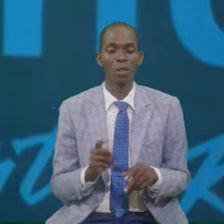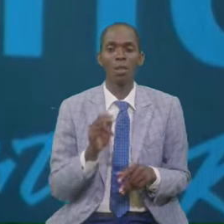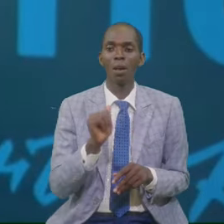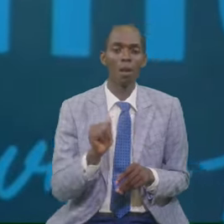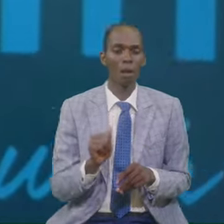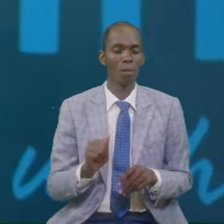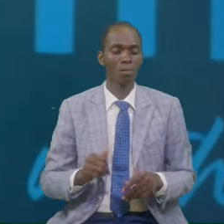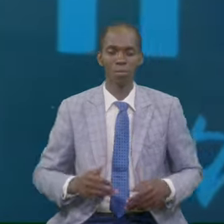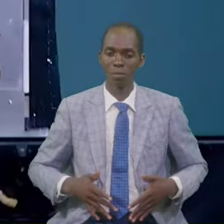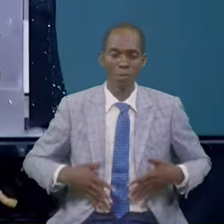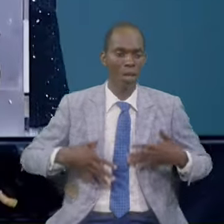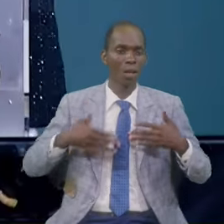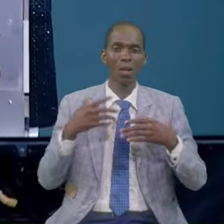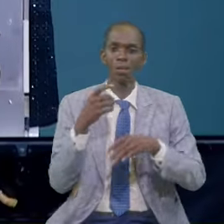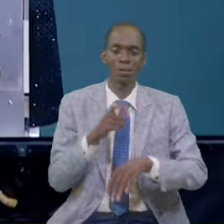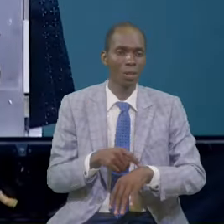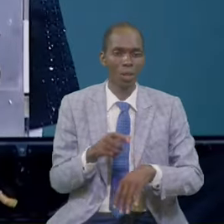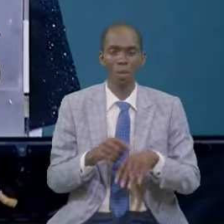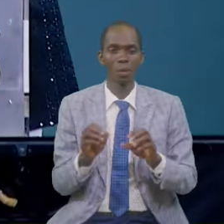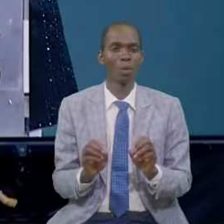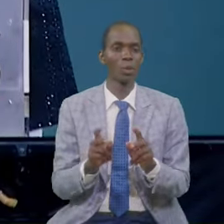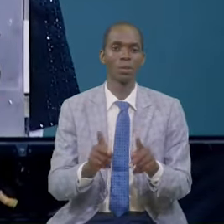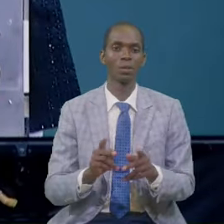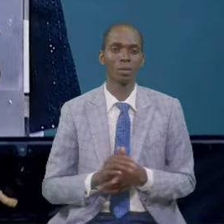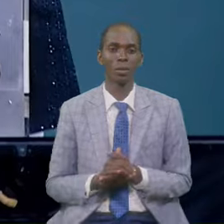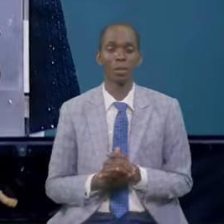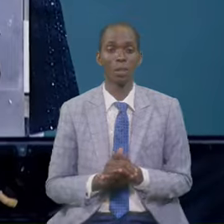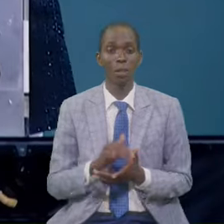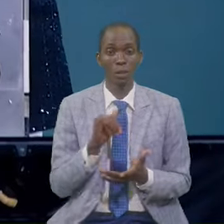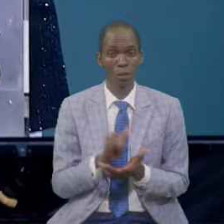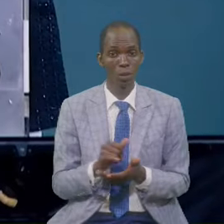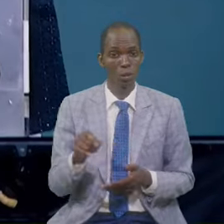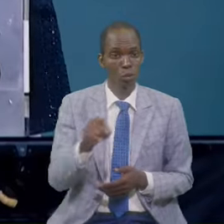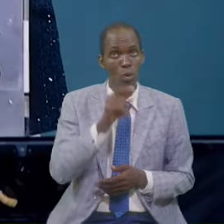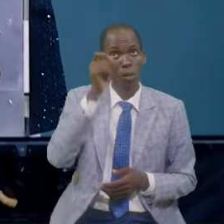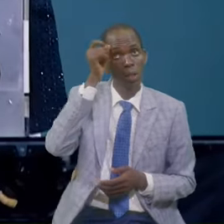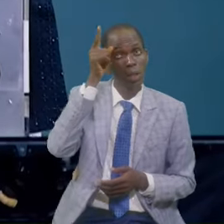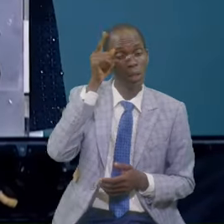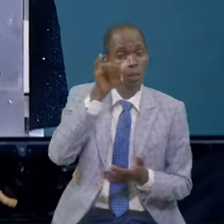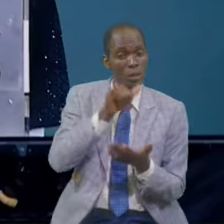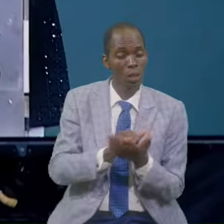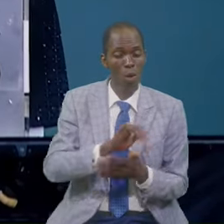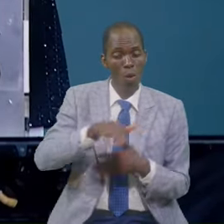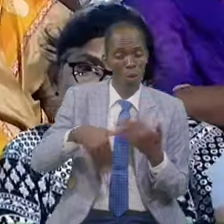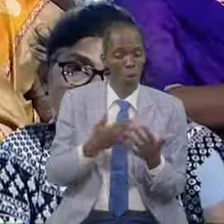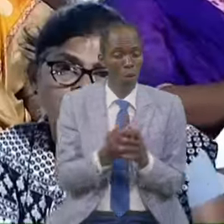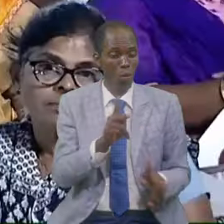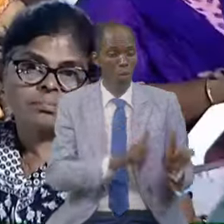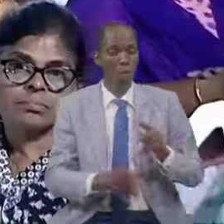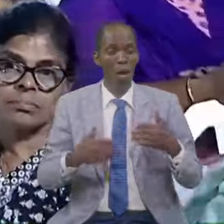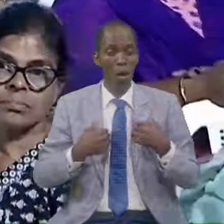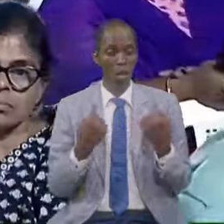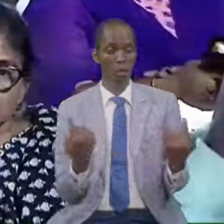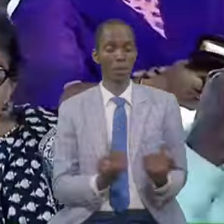A lifetime opportunity. ఇది జీవితాంతం వర్తించే అవకాశం. That you understand all have sinned and come short of the glory of God.